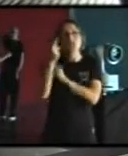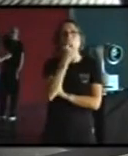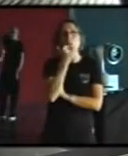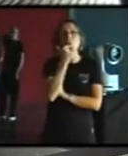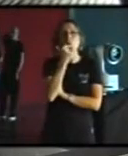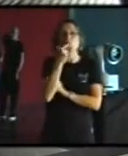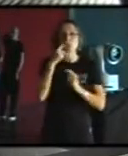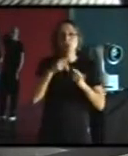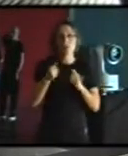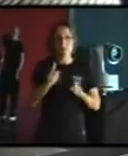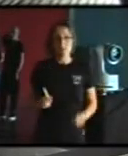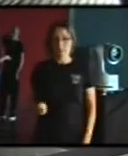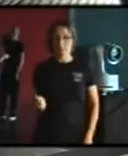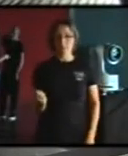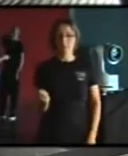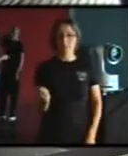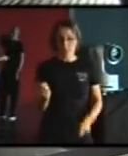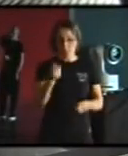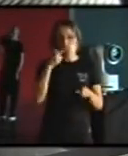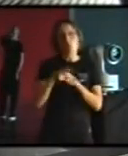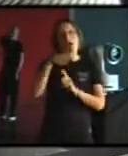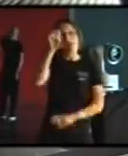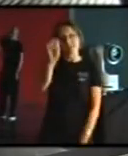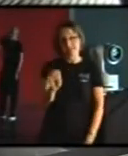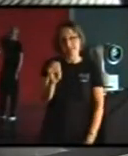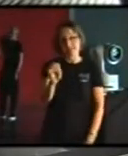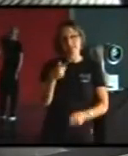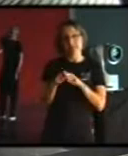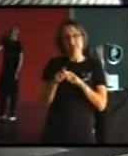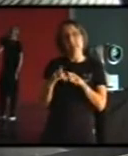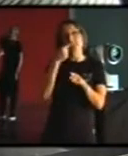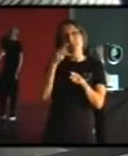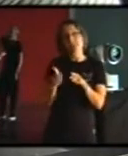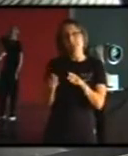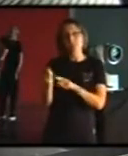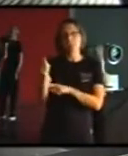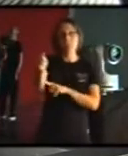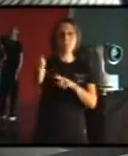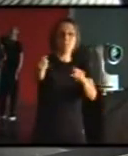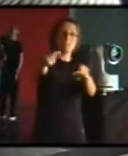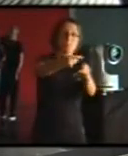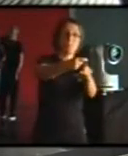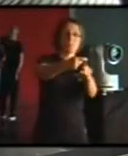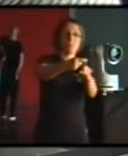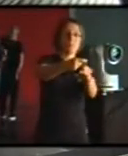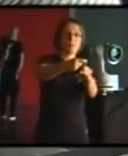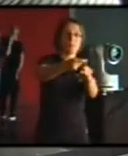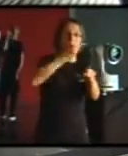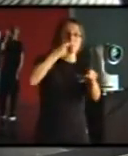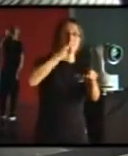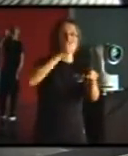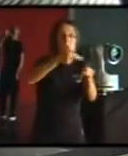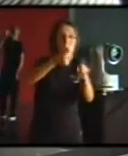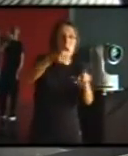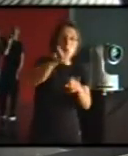marquent comment on arrive à Berlin-Est, et les petites flèches bleues vous montrent comment on ressort par le Palais des